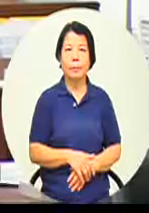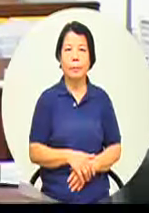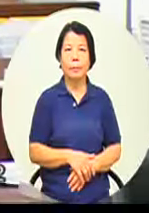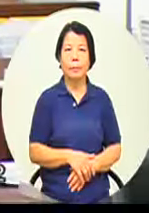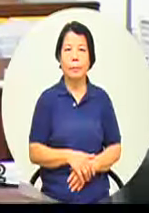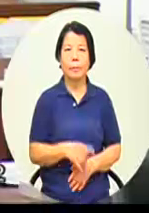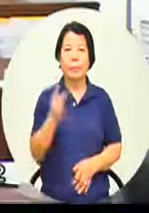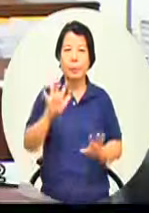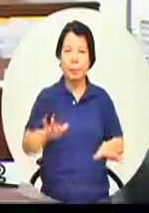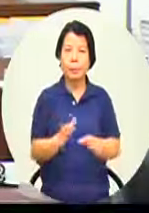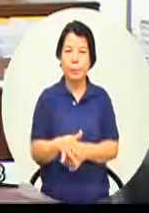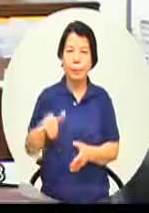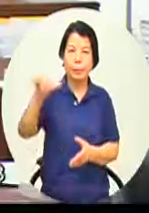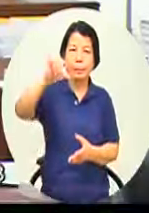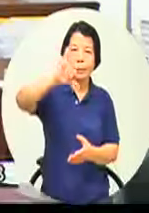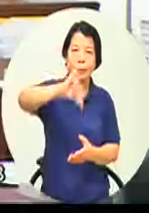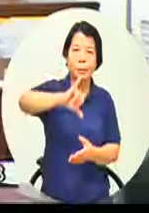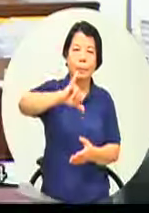好？好，先倒掉。